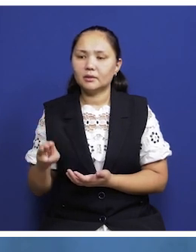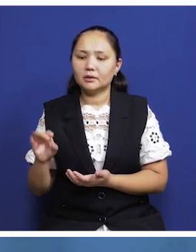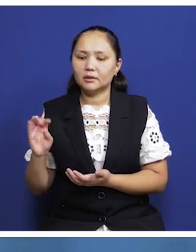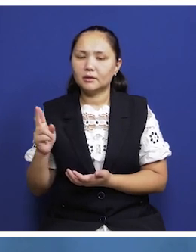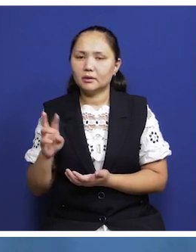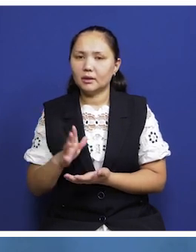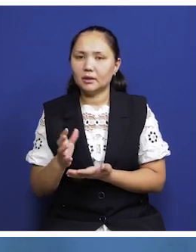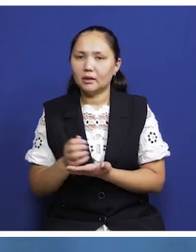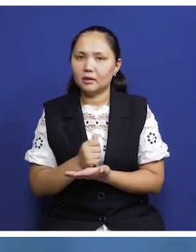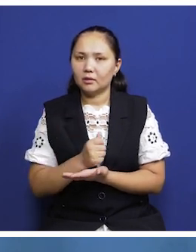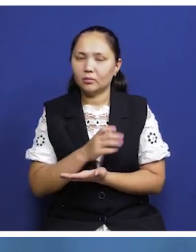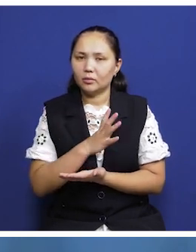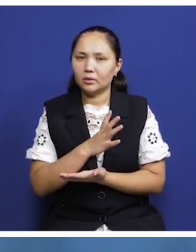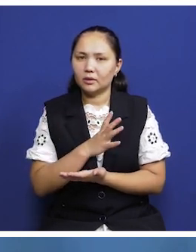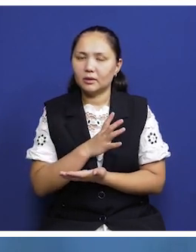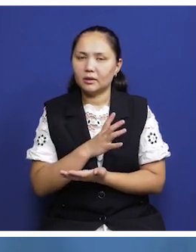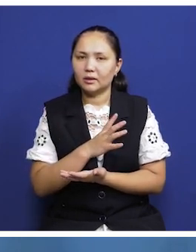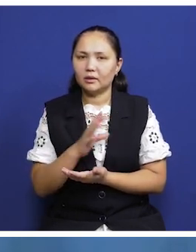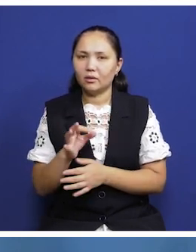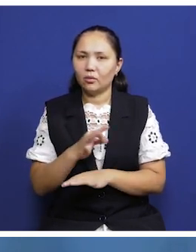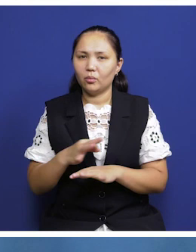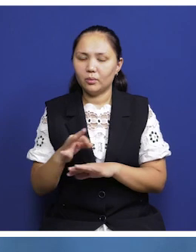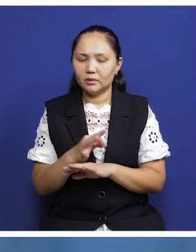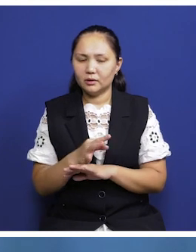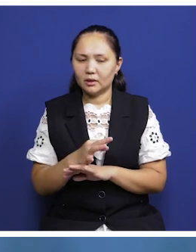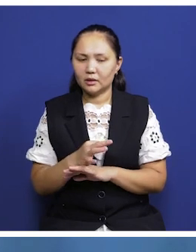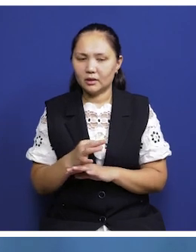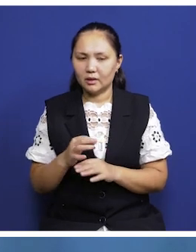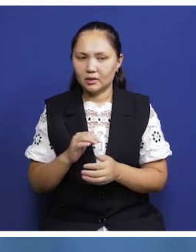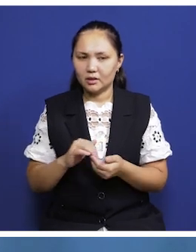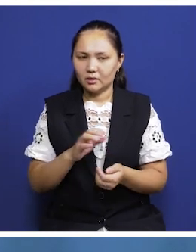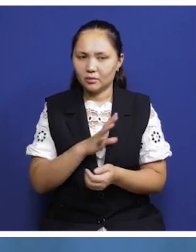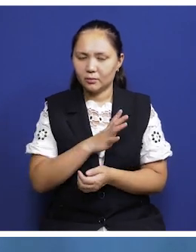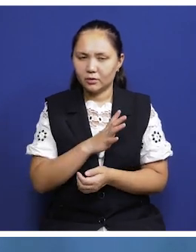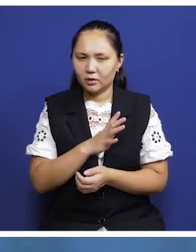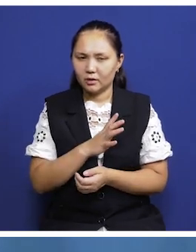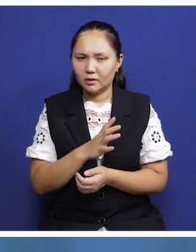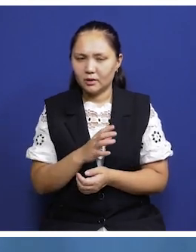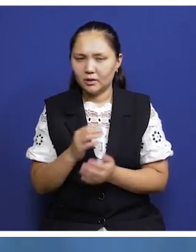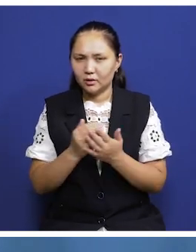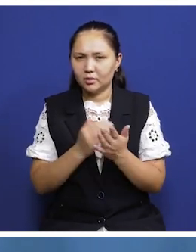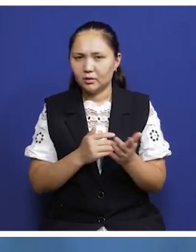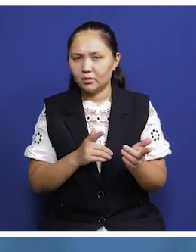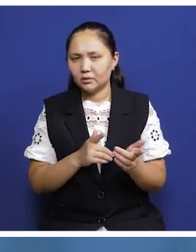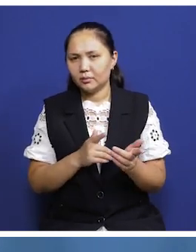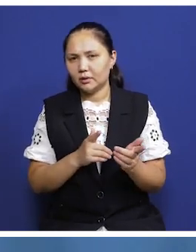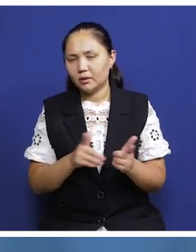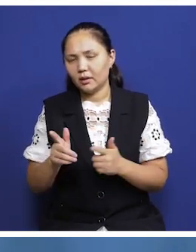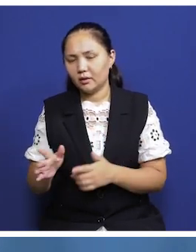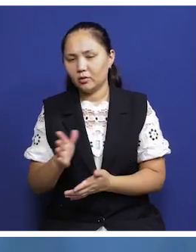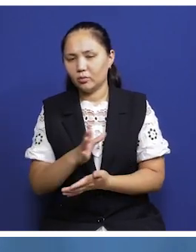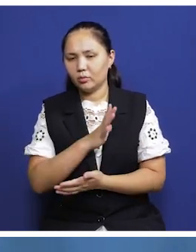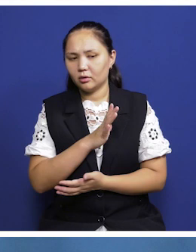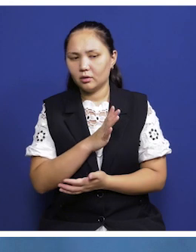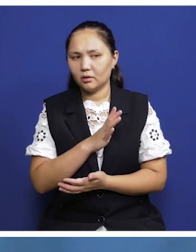теңгеге орындалған. Ауданға ауқымды инвестициялар тартылып, биыл келесі жобаларды іске асыру жоспарлануда.